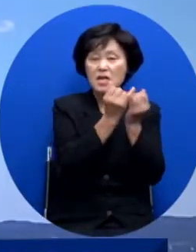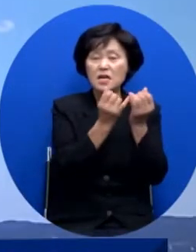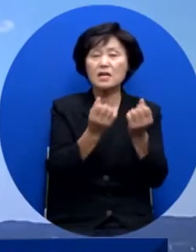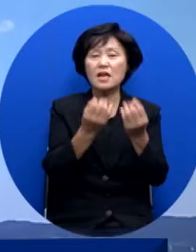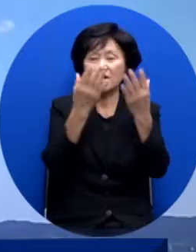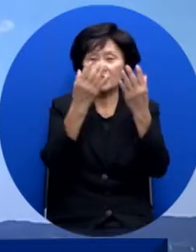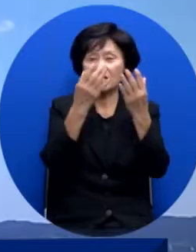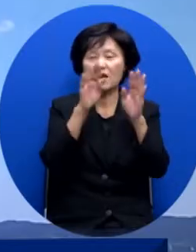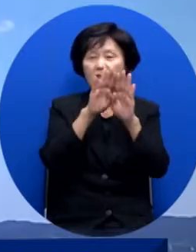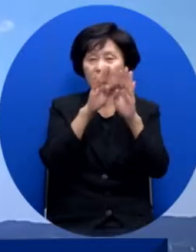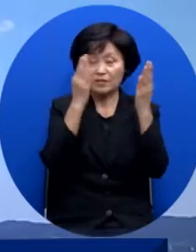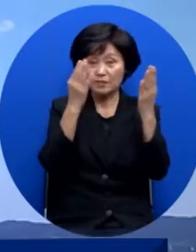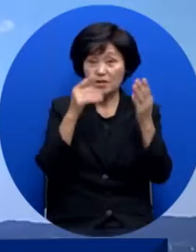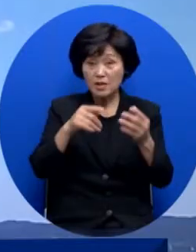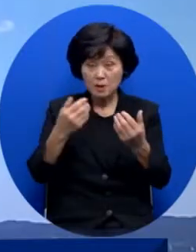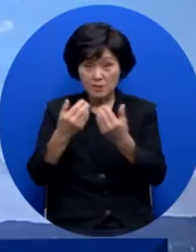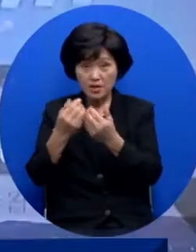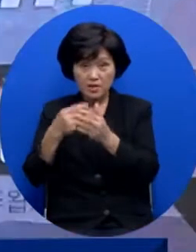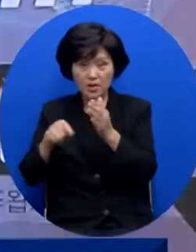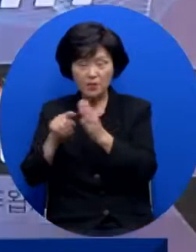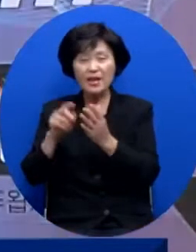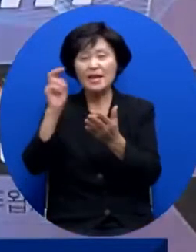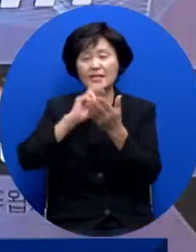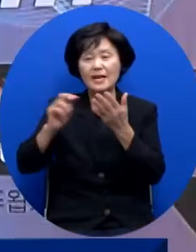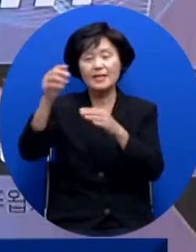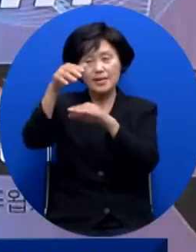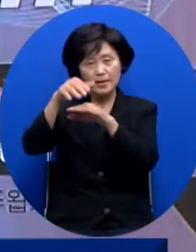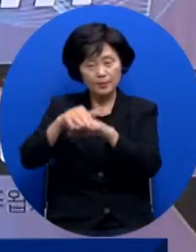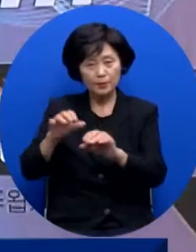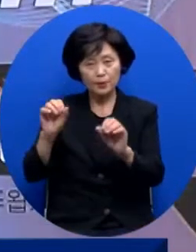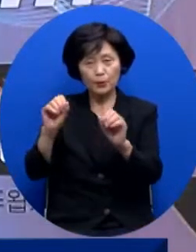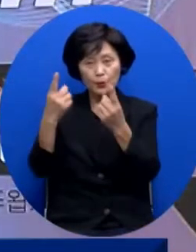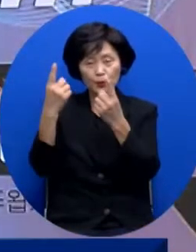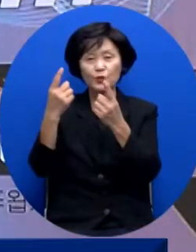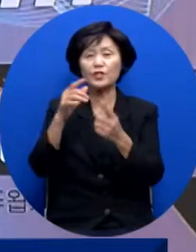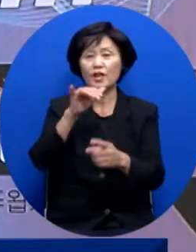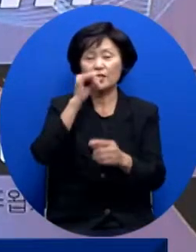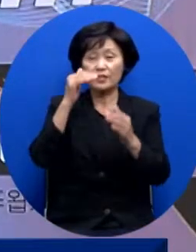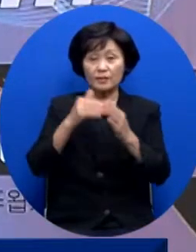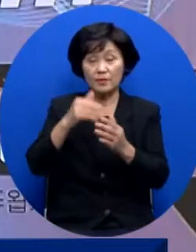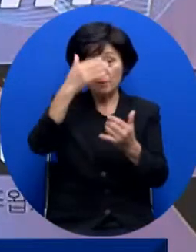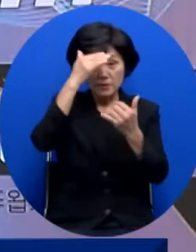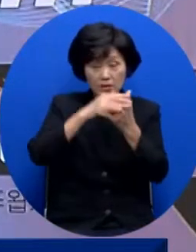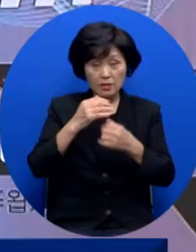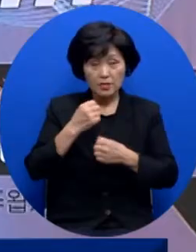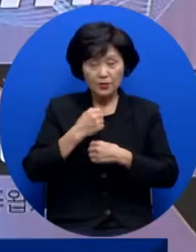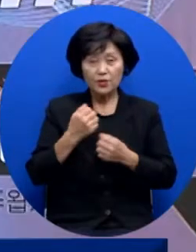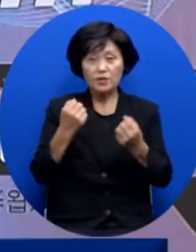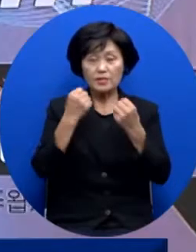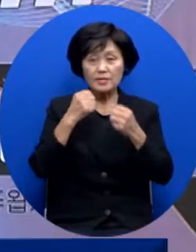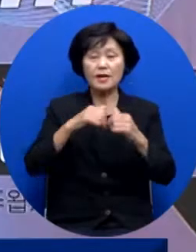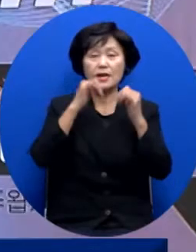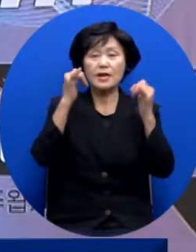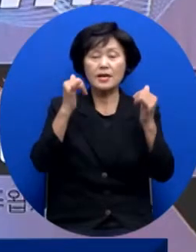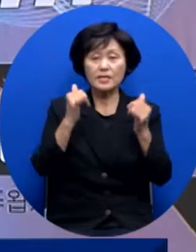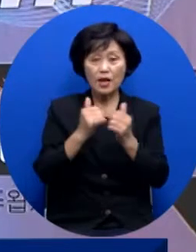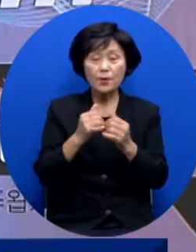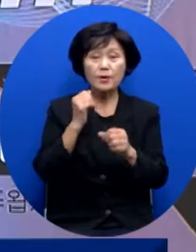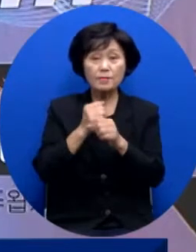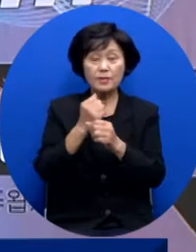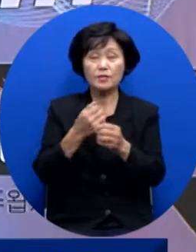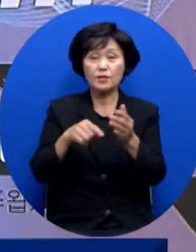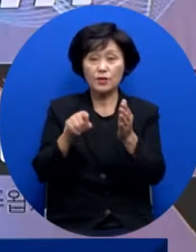진행됐습니다. 이를 반대하기 위한 찬양 집회도 동시에 열렸는데요. 다음 세대를 지키고 건강한 사회 공동체를 만들기